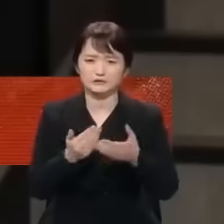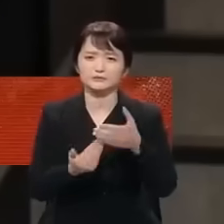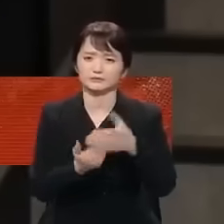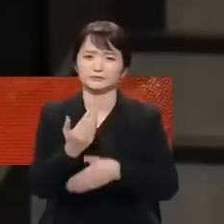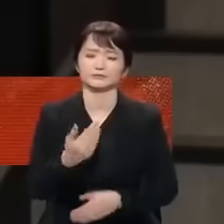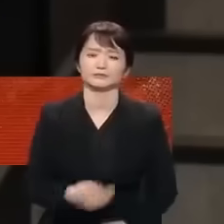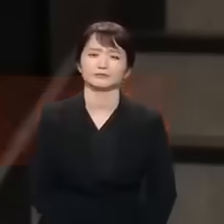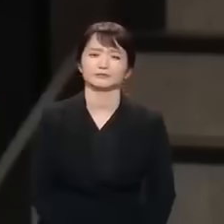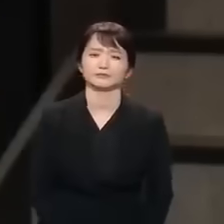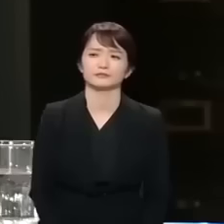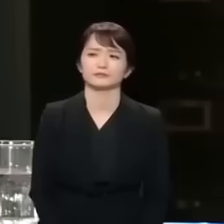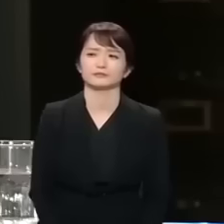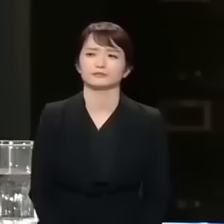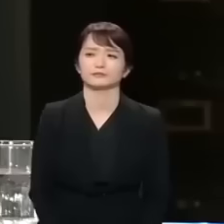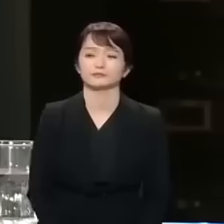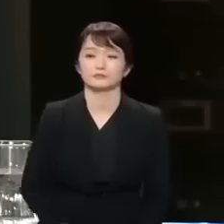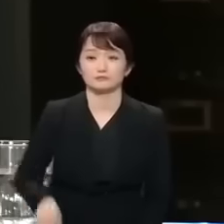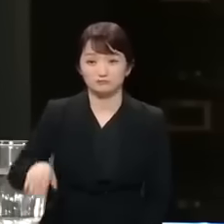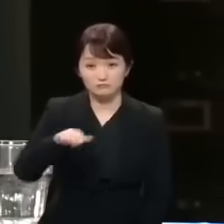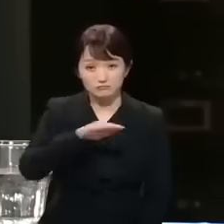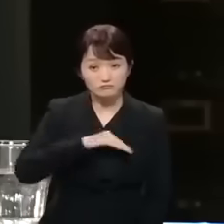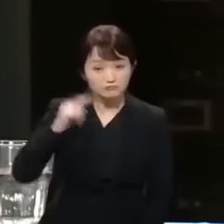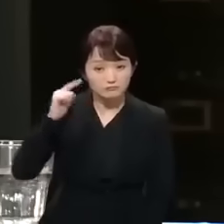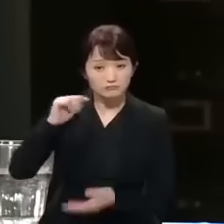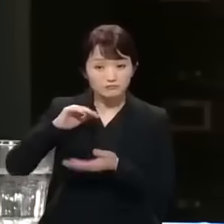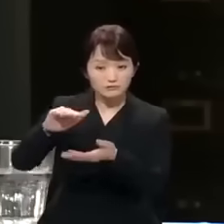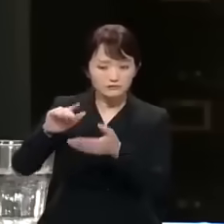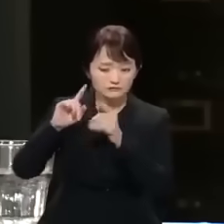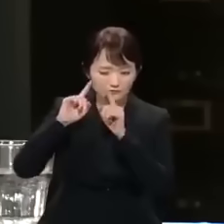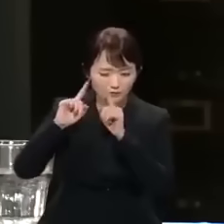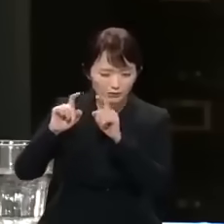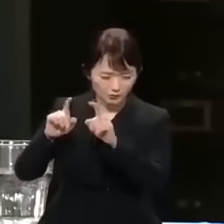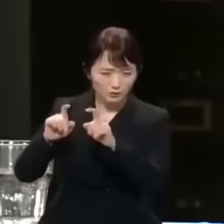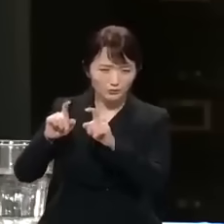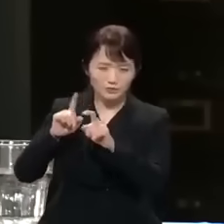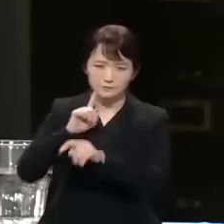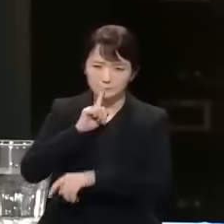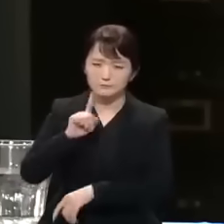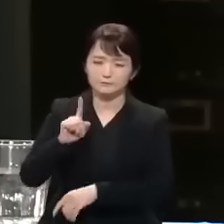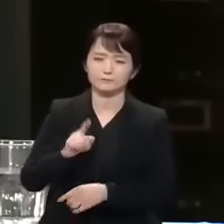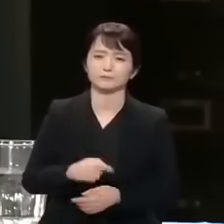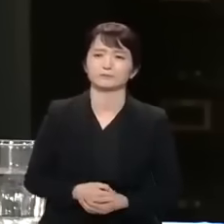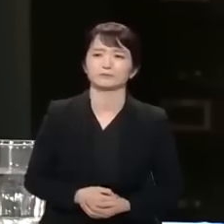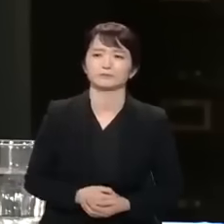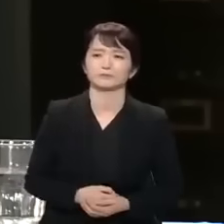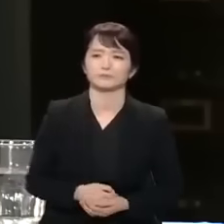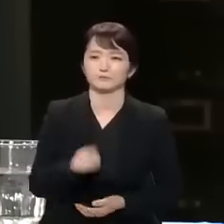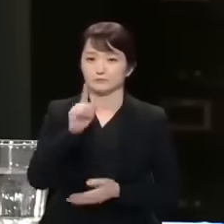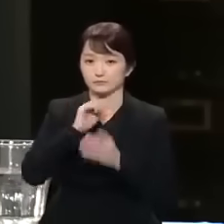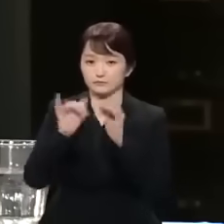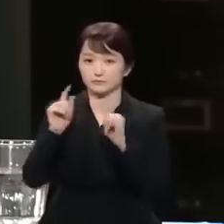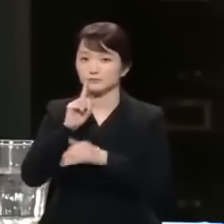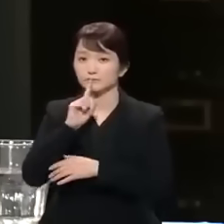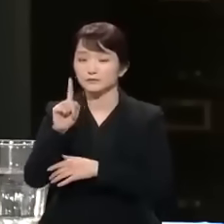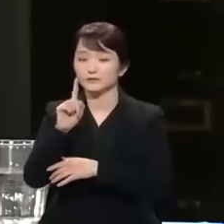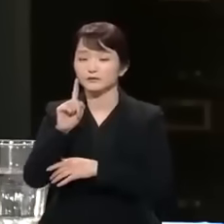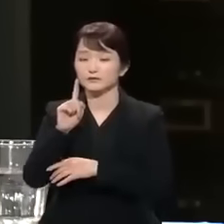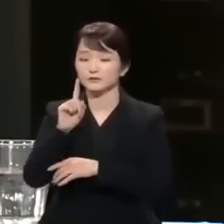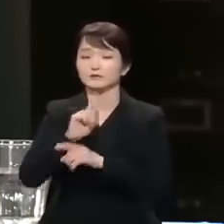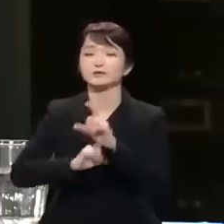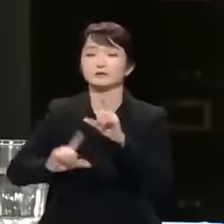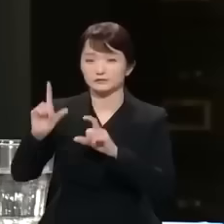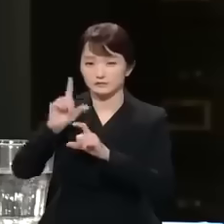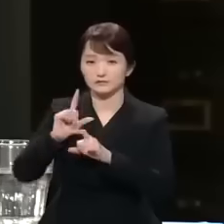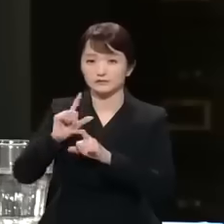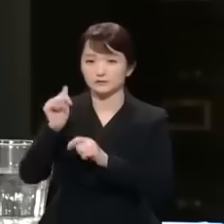듭니다 그러니까 일단 지금 저희가 전해드린 내용은 일단 의혹이 주장입니다 또 제보자들 주장을 또 한 가지만 더 소개해